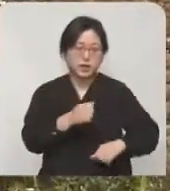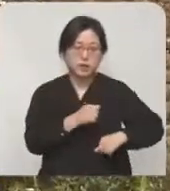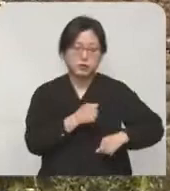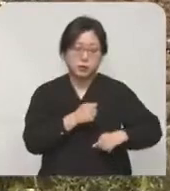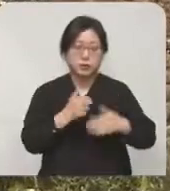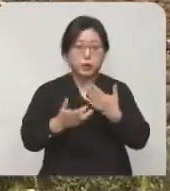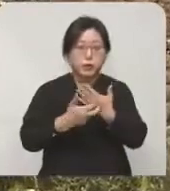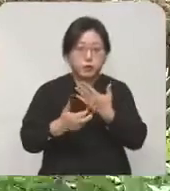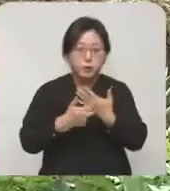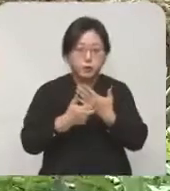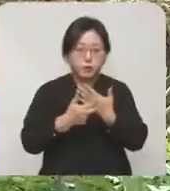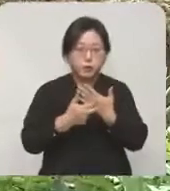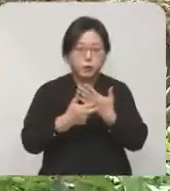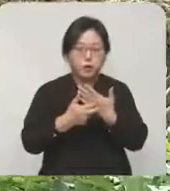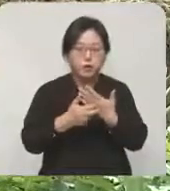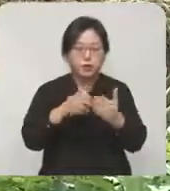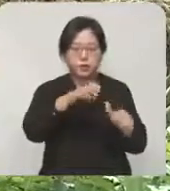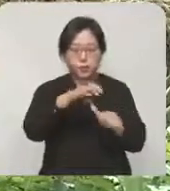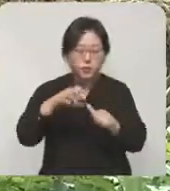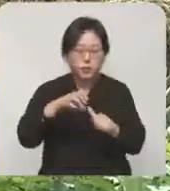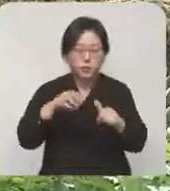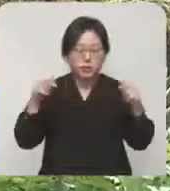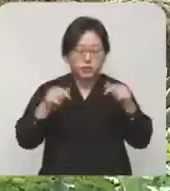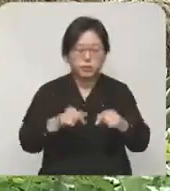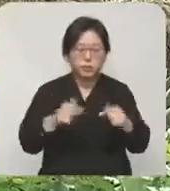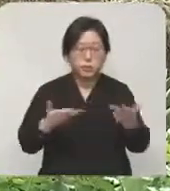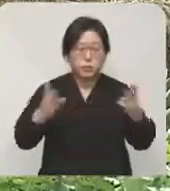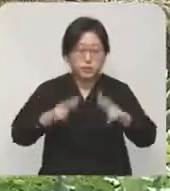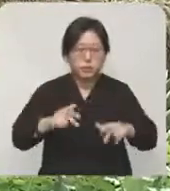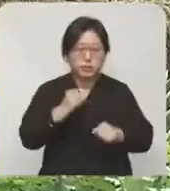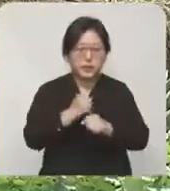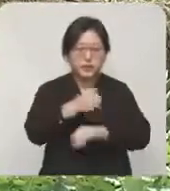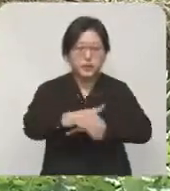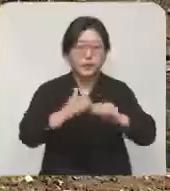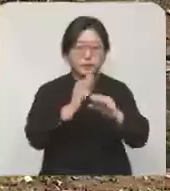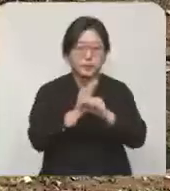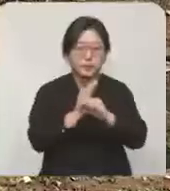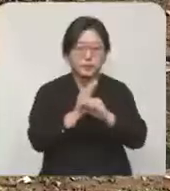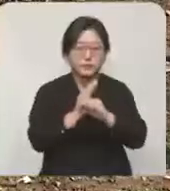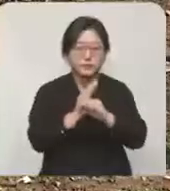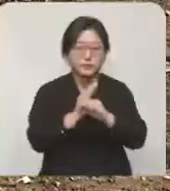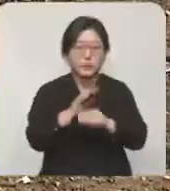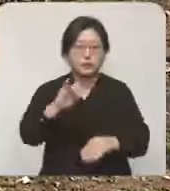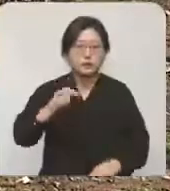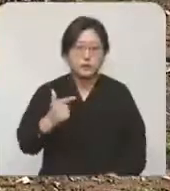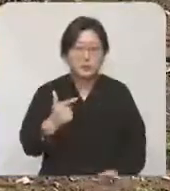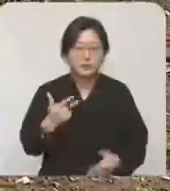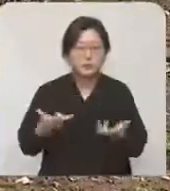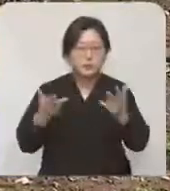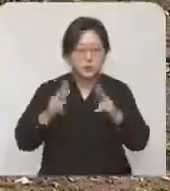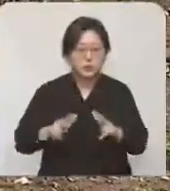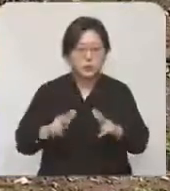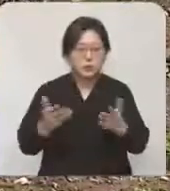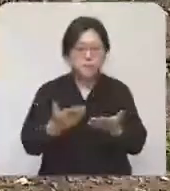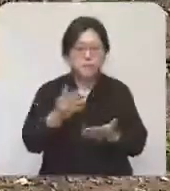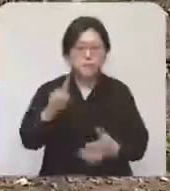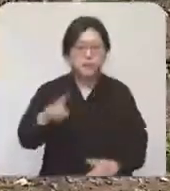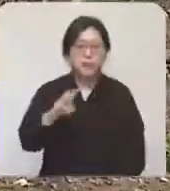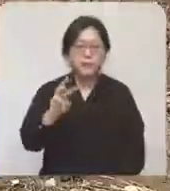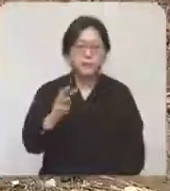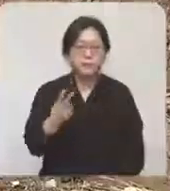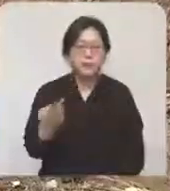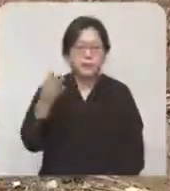황주 병원 본관 등을 보존한 치유 공원으로 조성할 계획입니다 운천 클린 공원은 사업이 팩